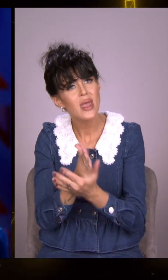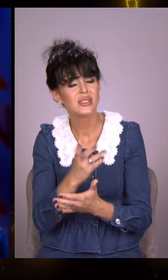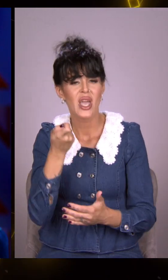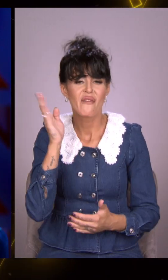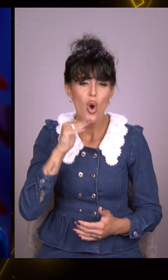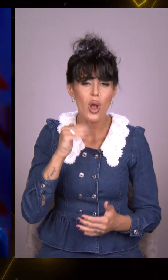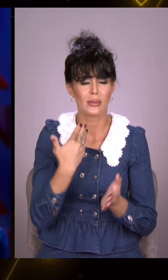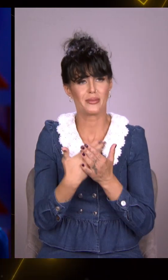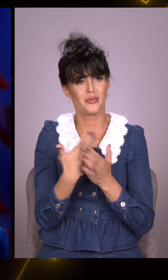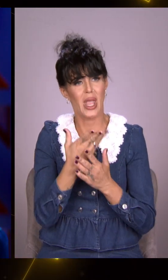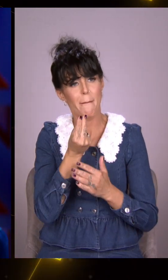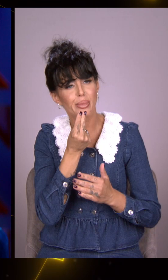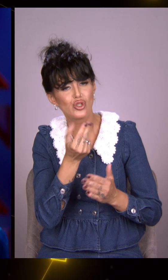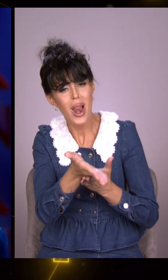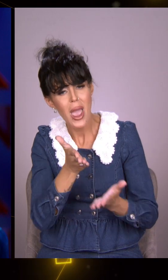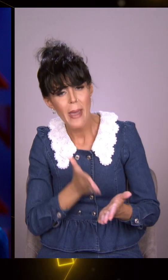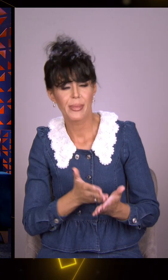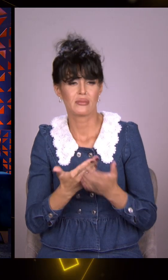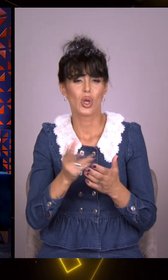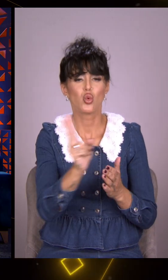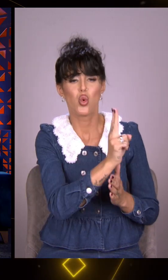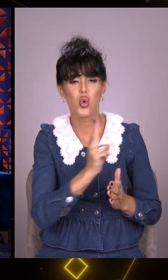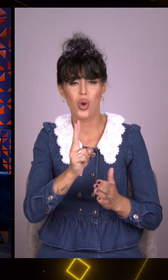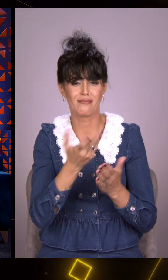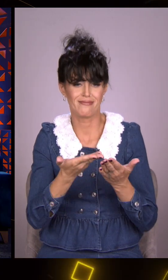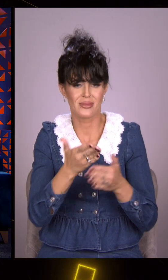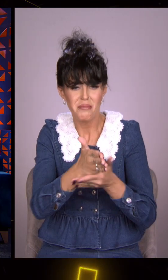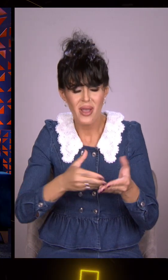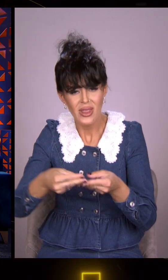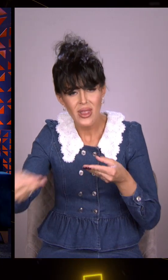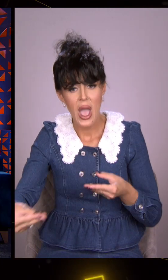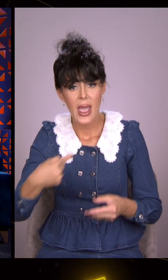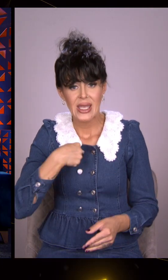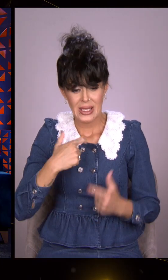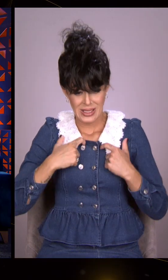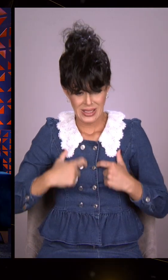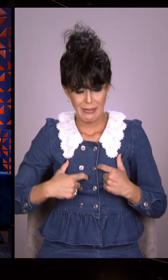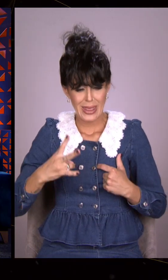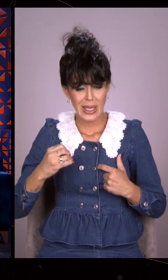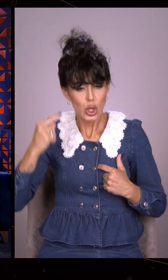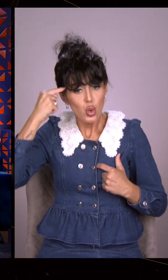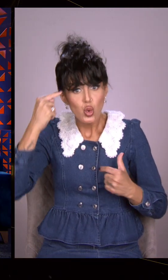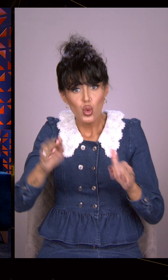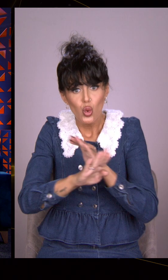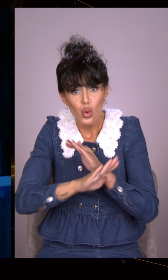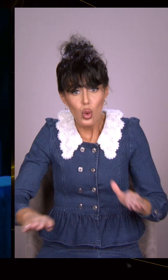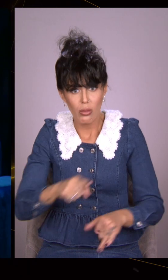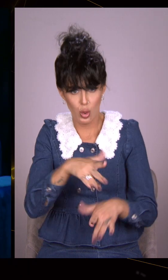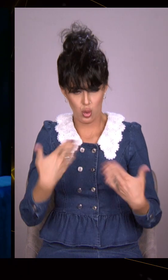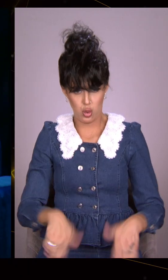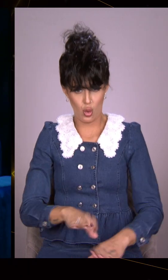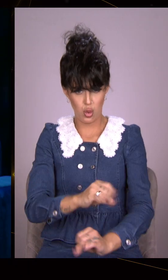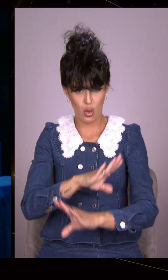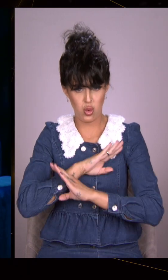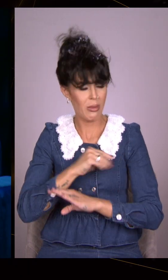хліб, чи з ними хто поділився. В мене навіть подумках не було. Приблизно, що їх нема в живих. Я